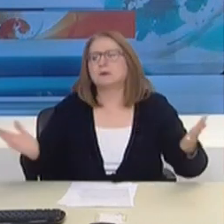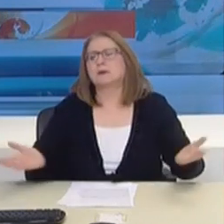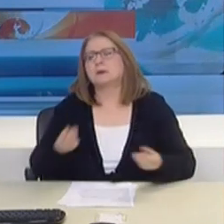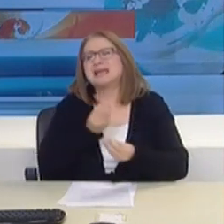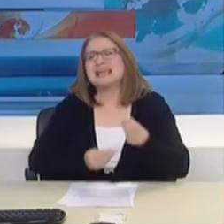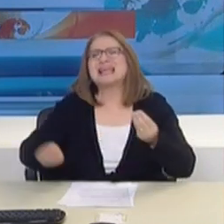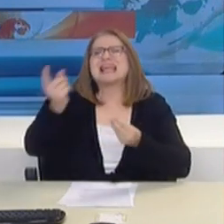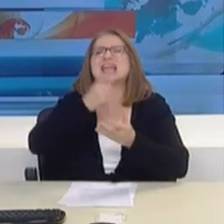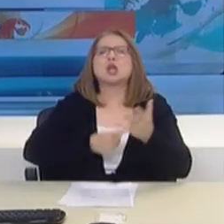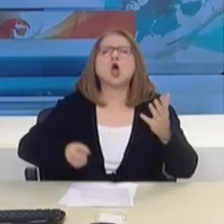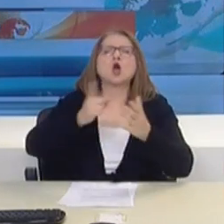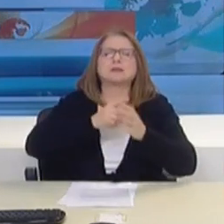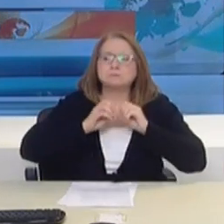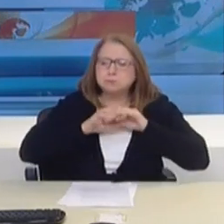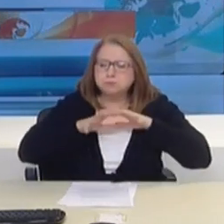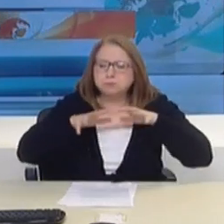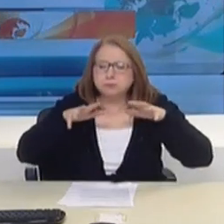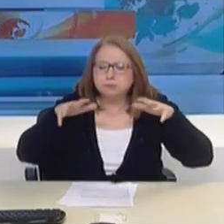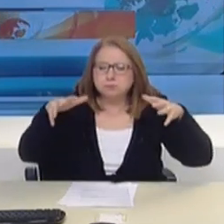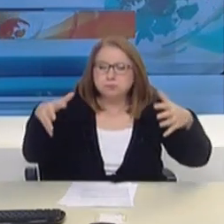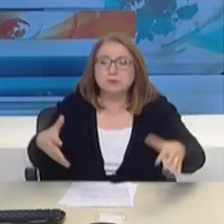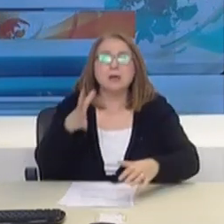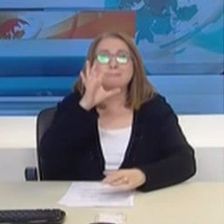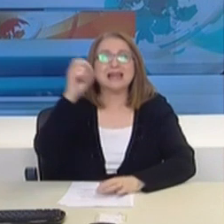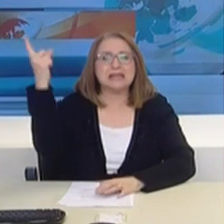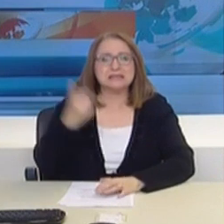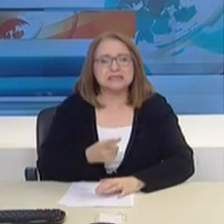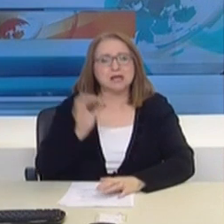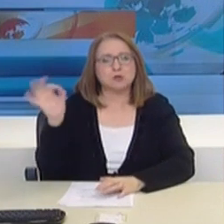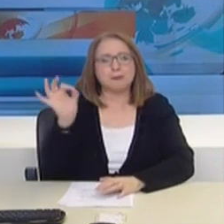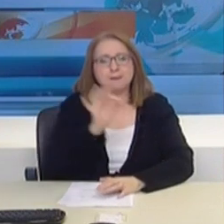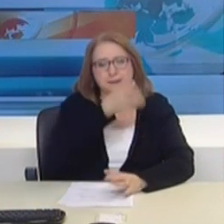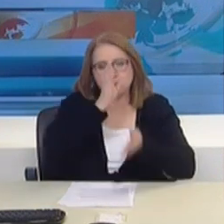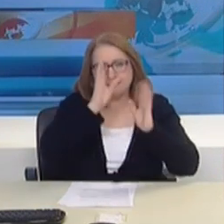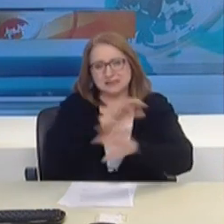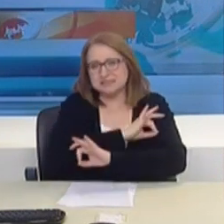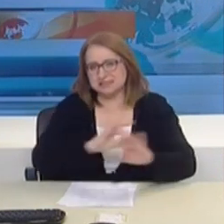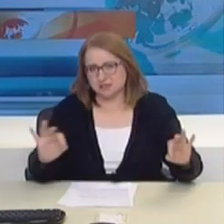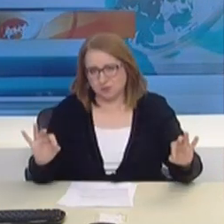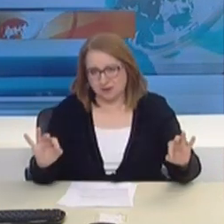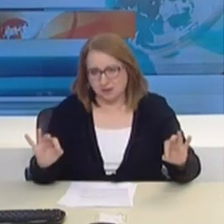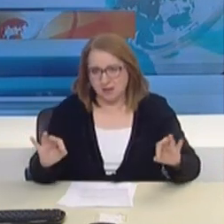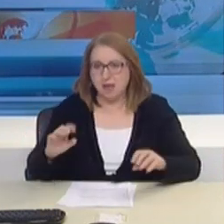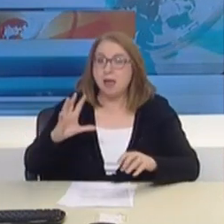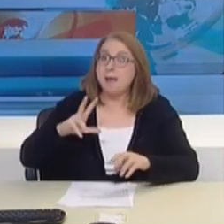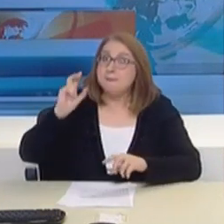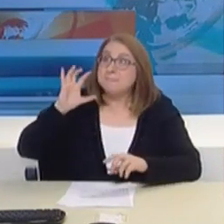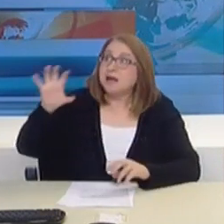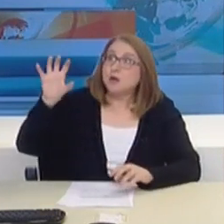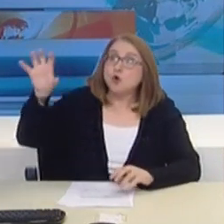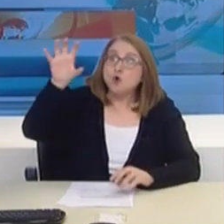δραστικά έως να μολυνθεί περισσότερο από το 50% του πληθυσμού. Ακόμα και σε χώρες με πολύ καλό σύστημα